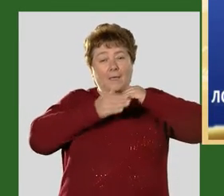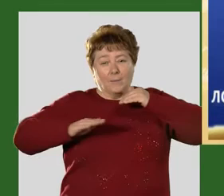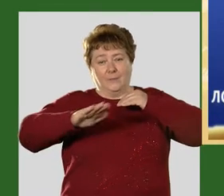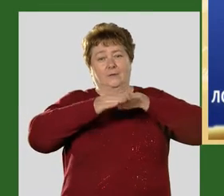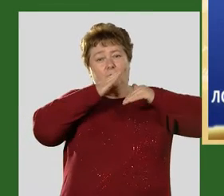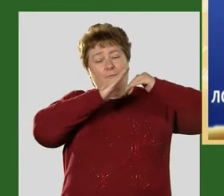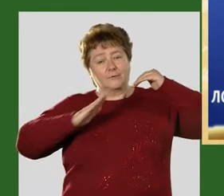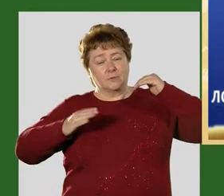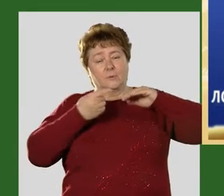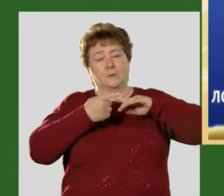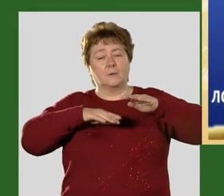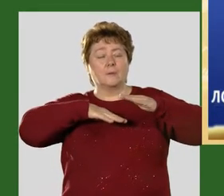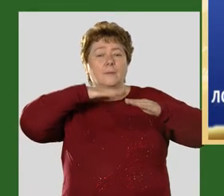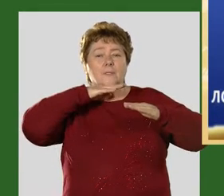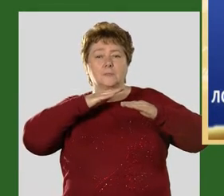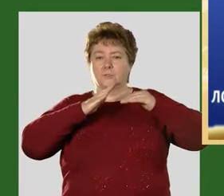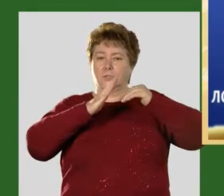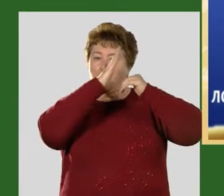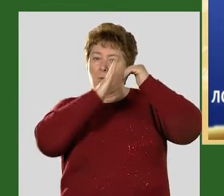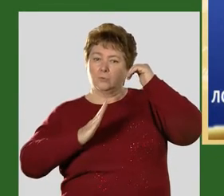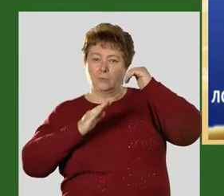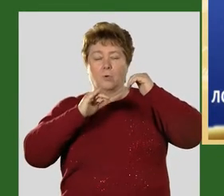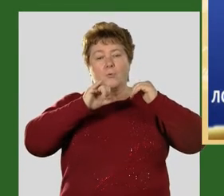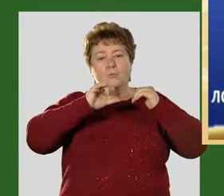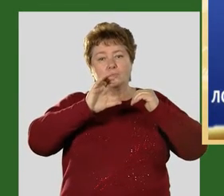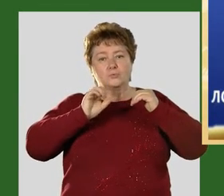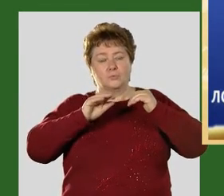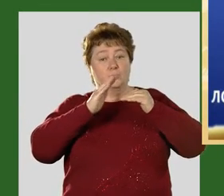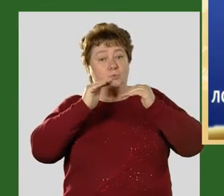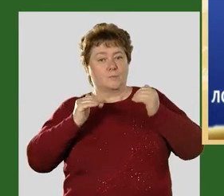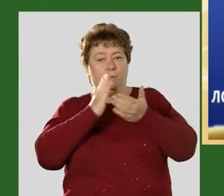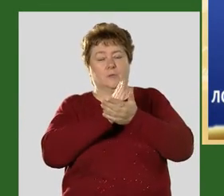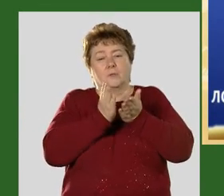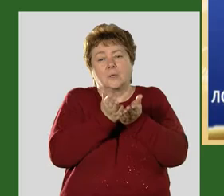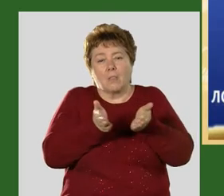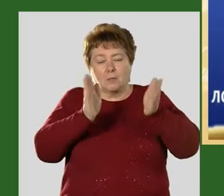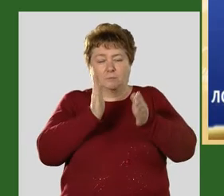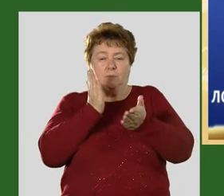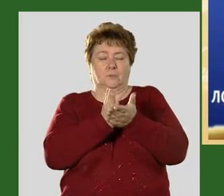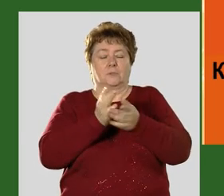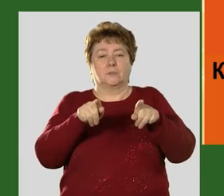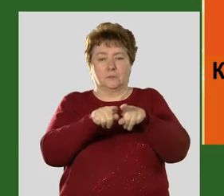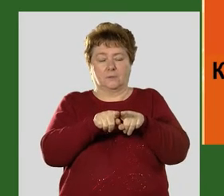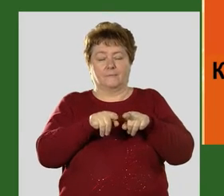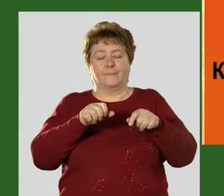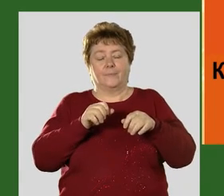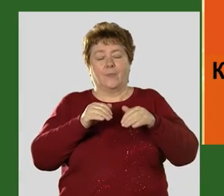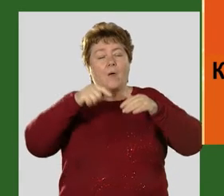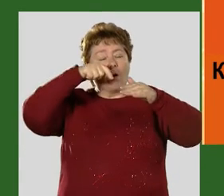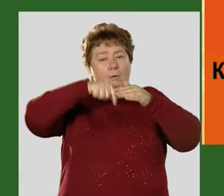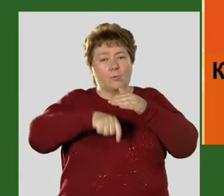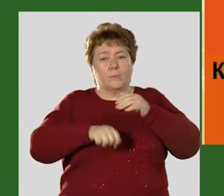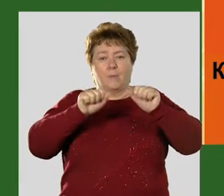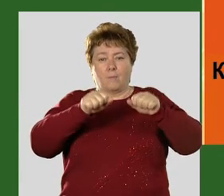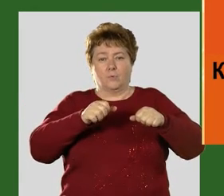Материковый склон – это достаточно крутой уступ, у которого есть ступени и ложбины. Его